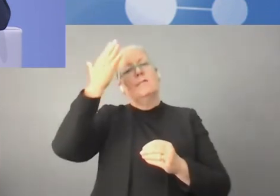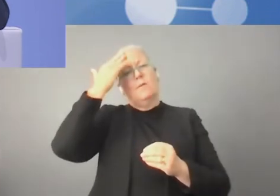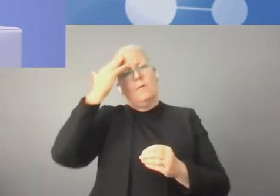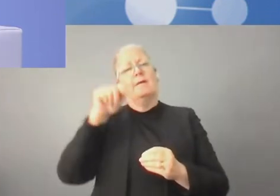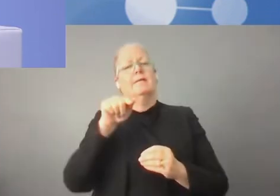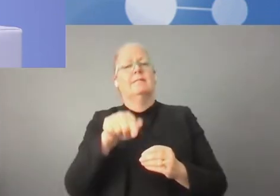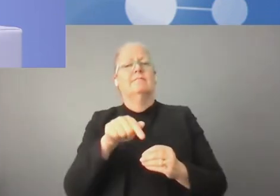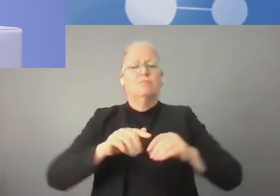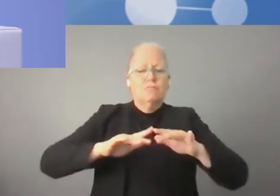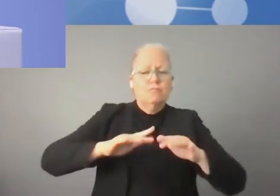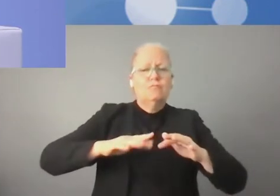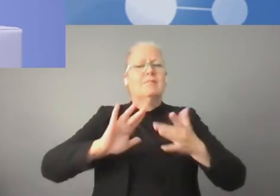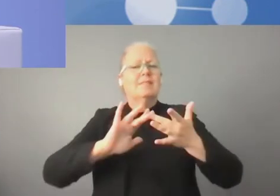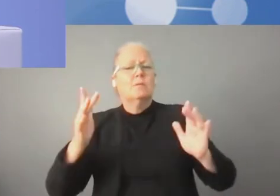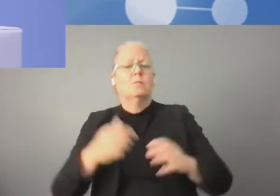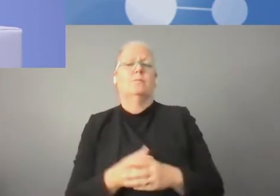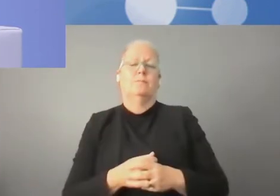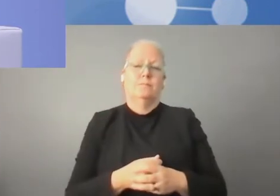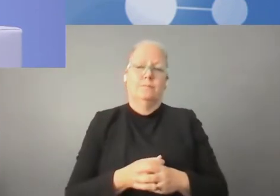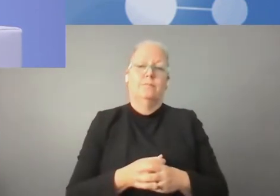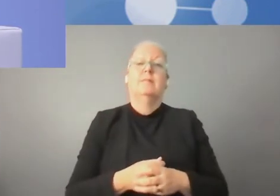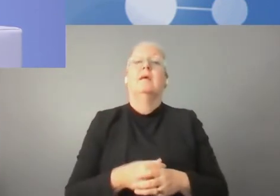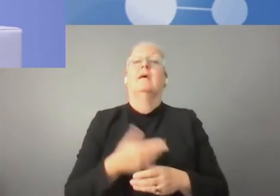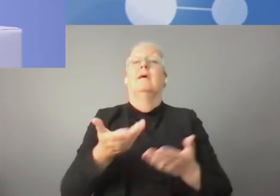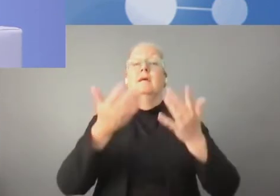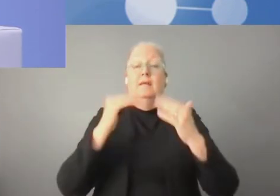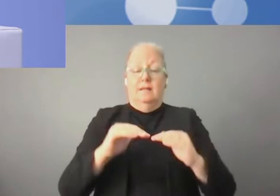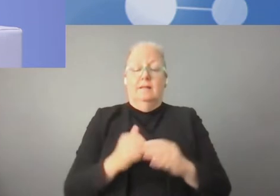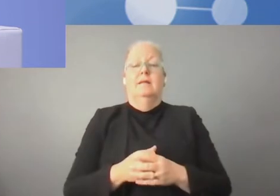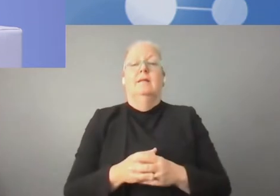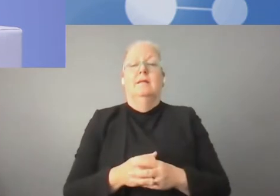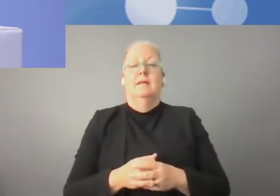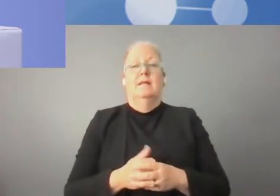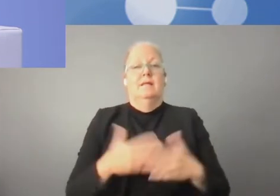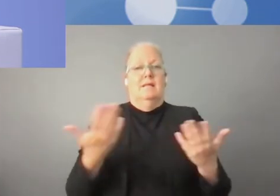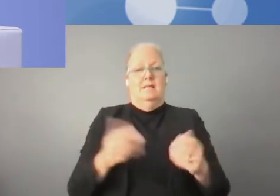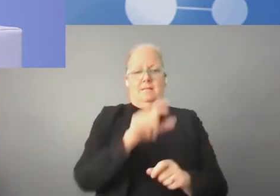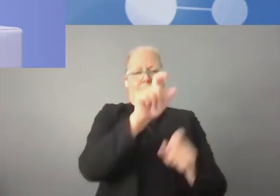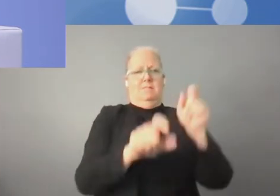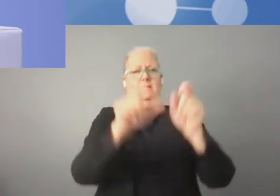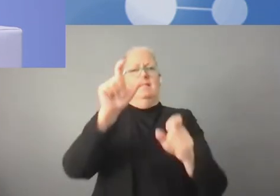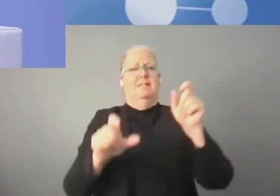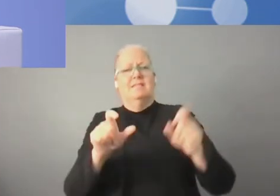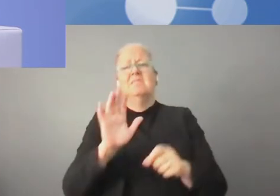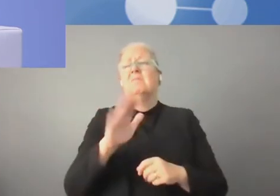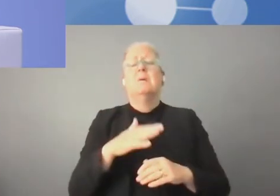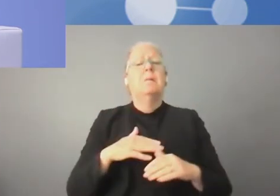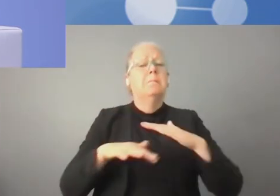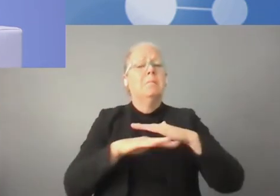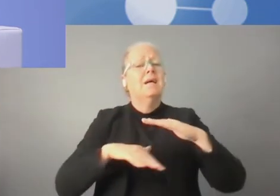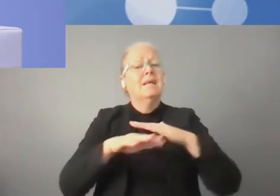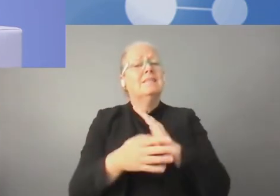好的高新科技人员，我们需要在这方面让他们的职责和能力更加的提高。下一个问